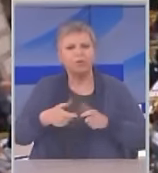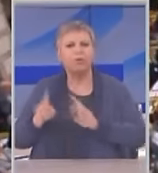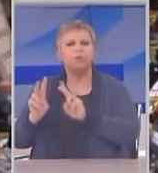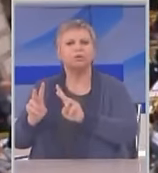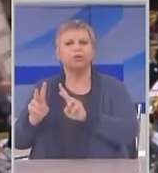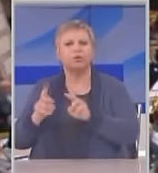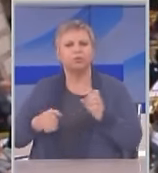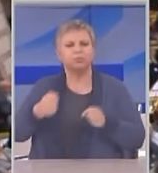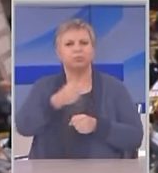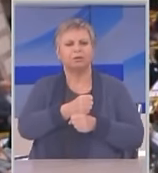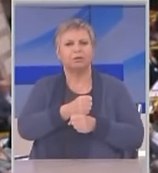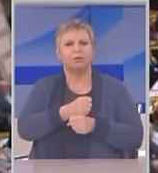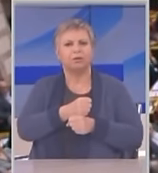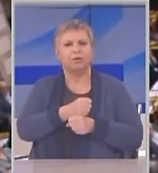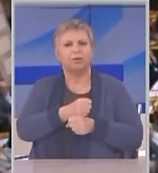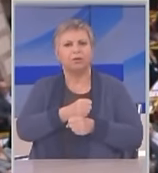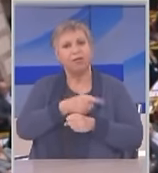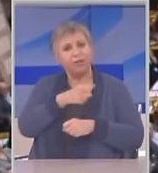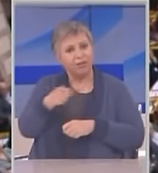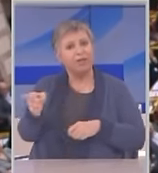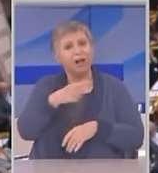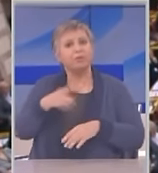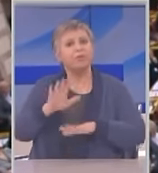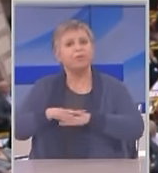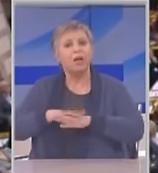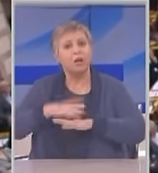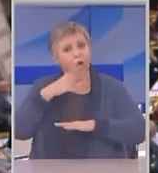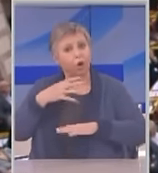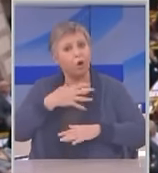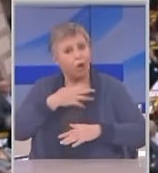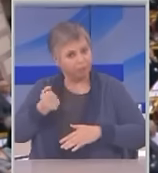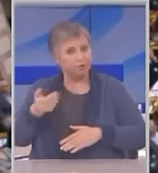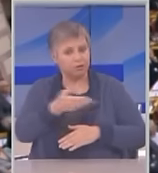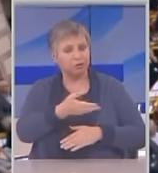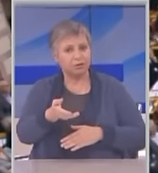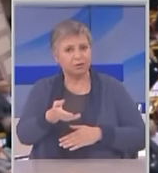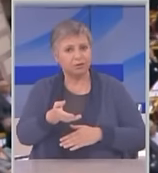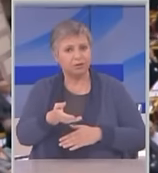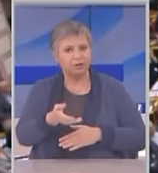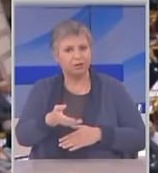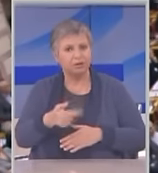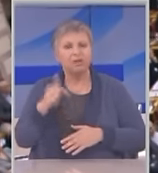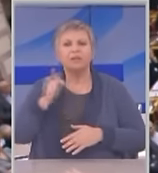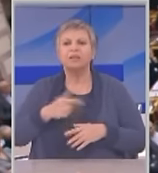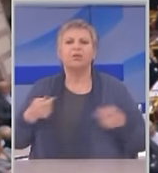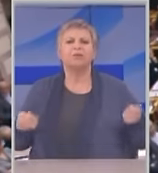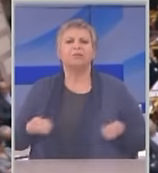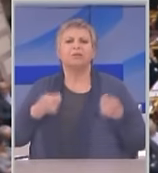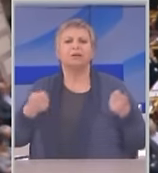Αλλά όταν η συζήτηση επισέρχεται σε λεπτομέρειες, δεν σας μένει τίποτα άλλο από το να επινοείτε διαδικαστικά